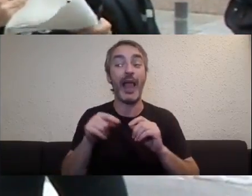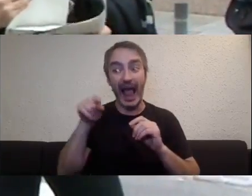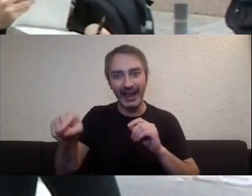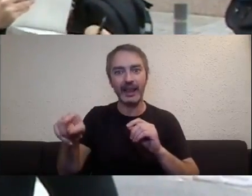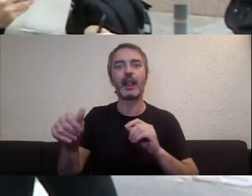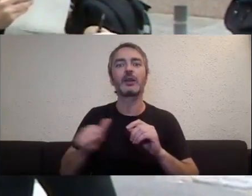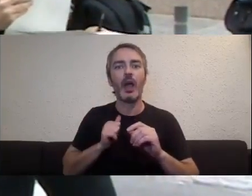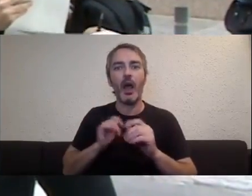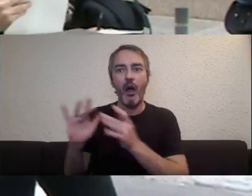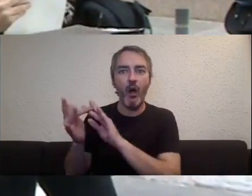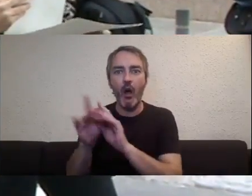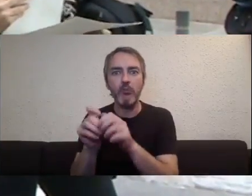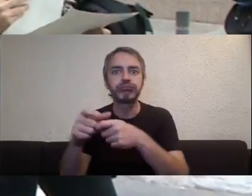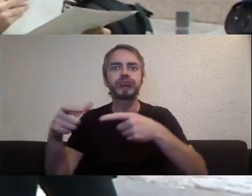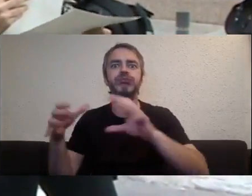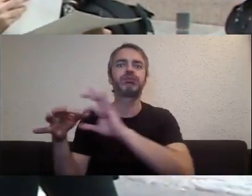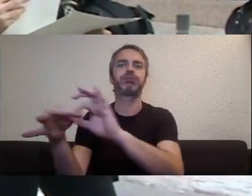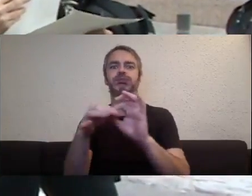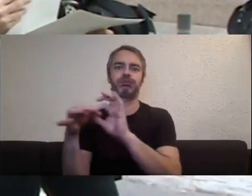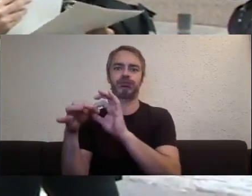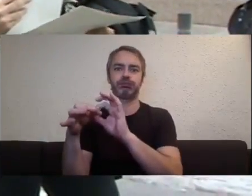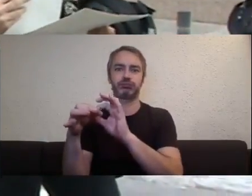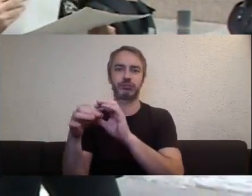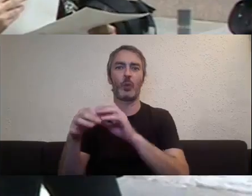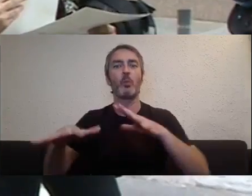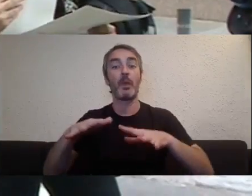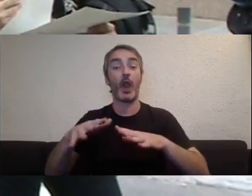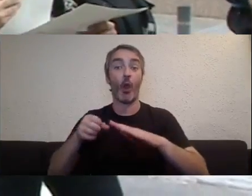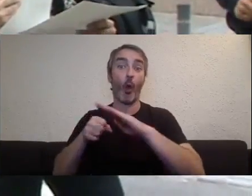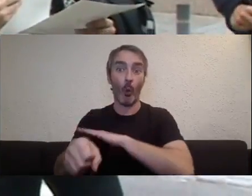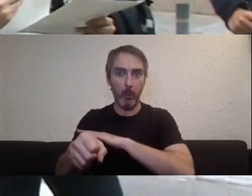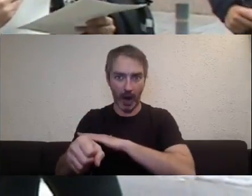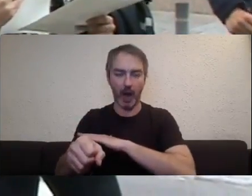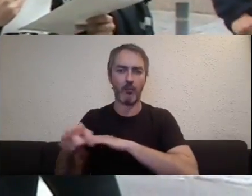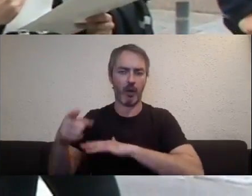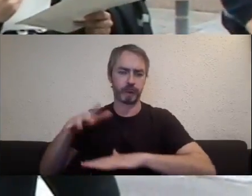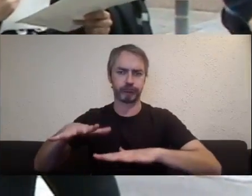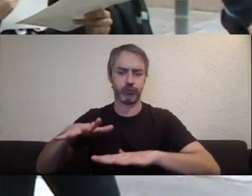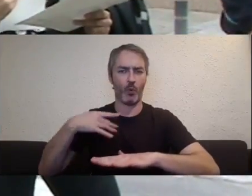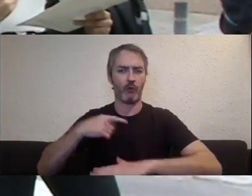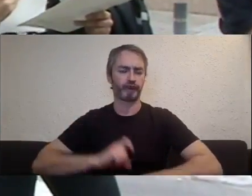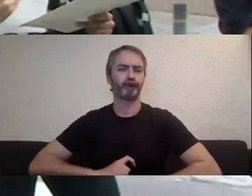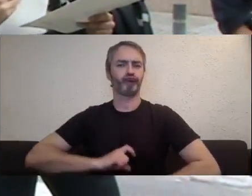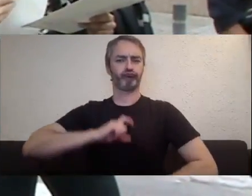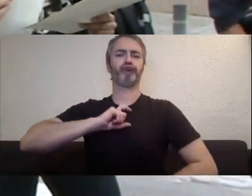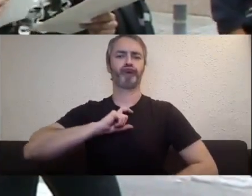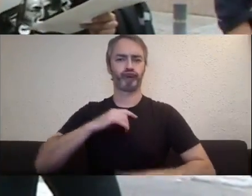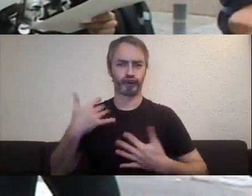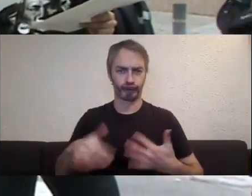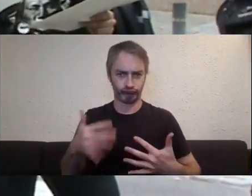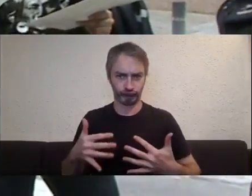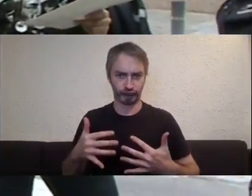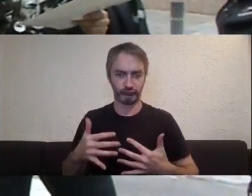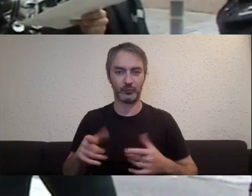l'Indepe, estava tot bastant fet pols. I aquí va ser com una miqueta d'agafar força i el moviment Ocupa va agafar, potser va